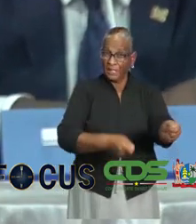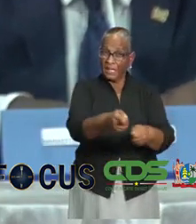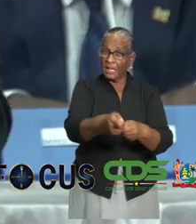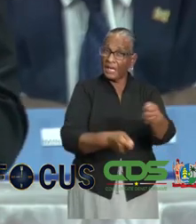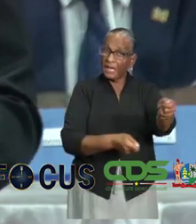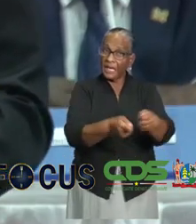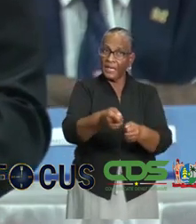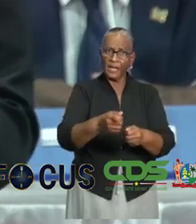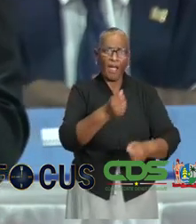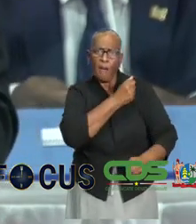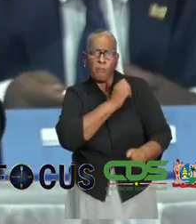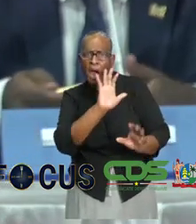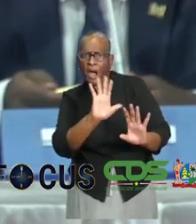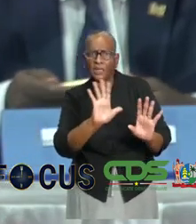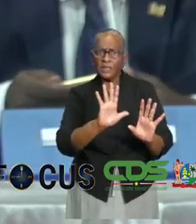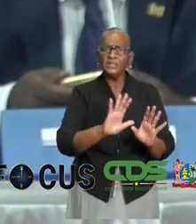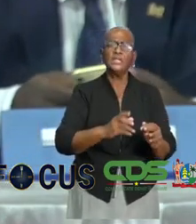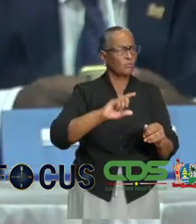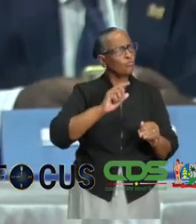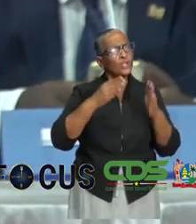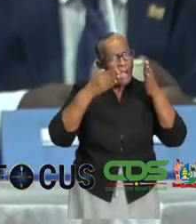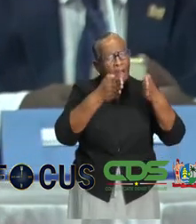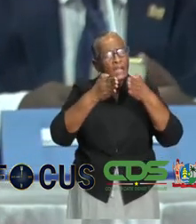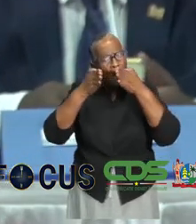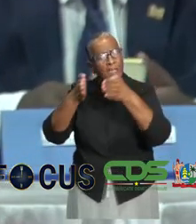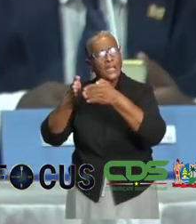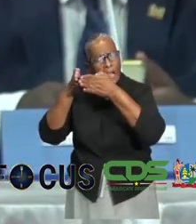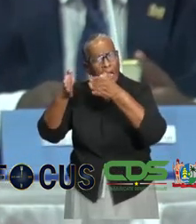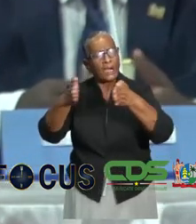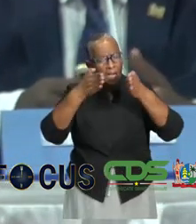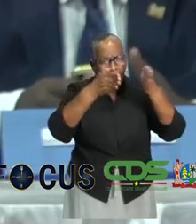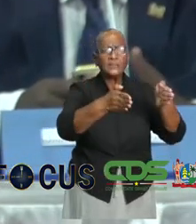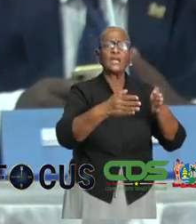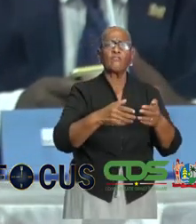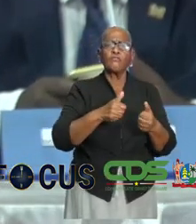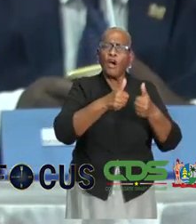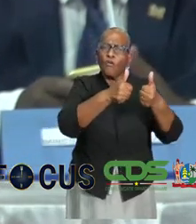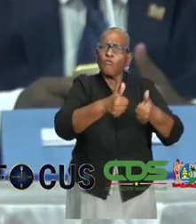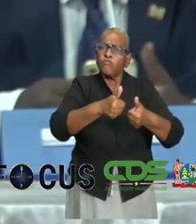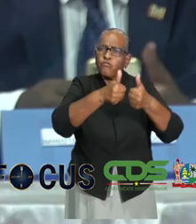heeft niet geschroomd de nodige aandacht te besteden aan de